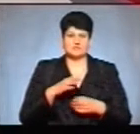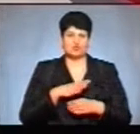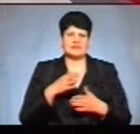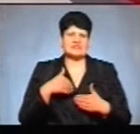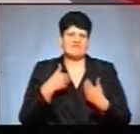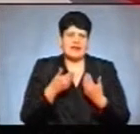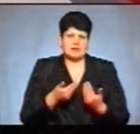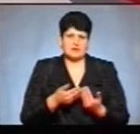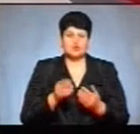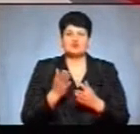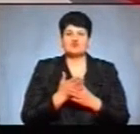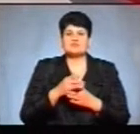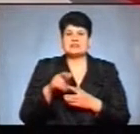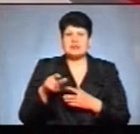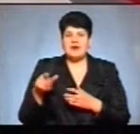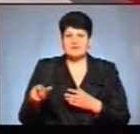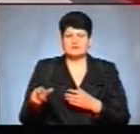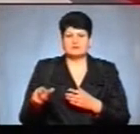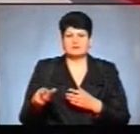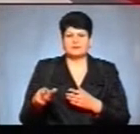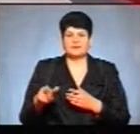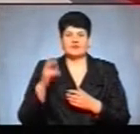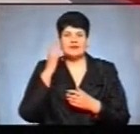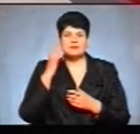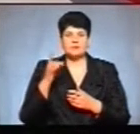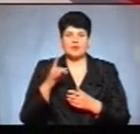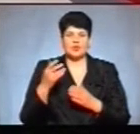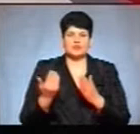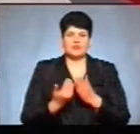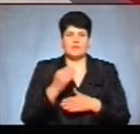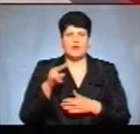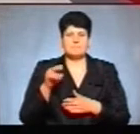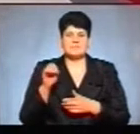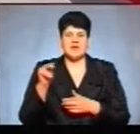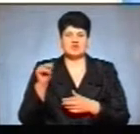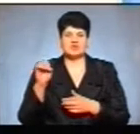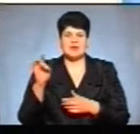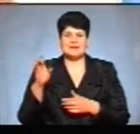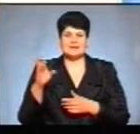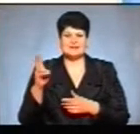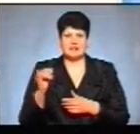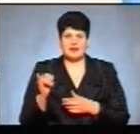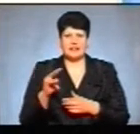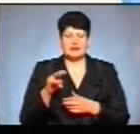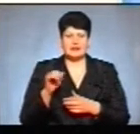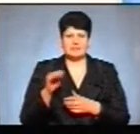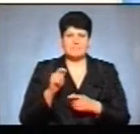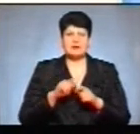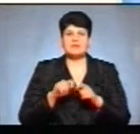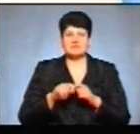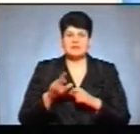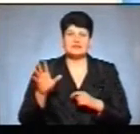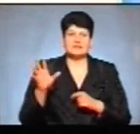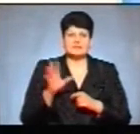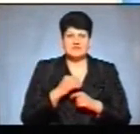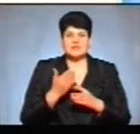щодо субсидіантів в такому престижному київському районі, як Новопечерські Липки. Ми перевірили всіх тих субсидіантів.